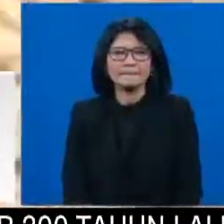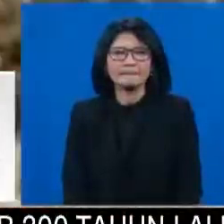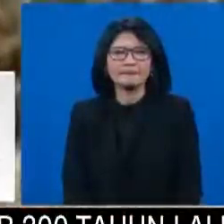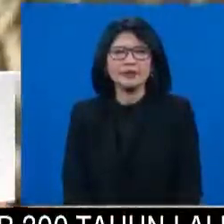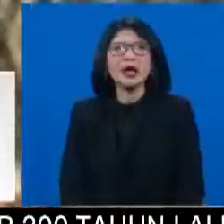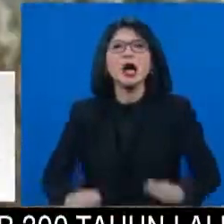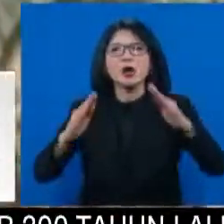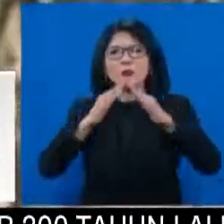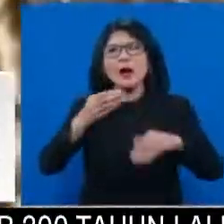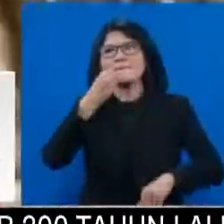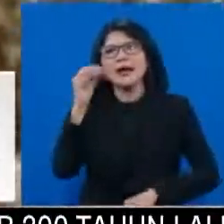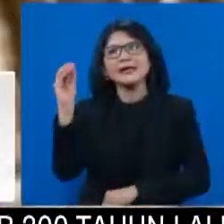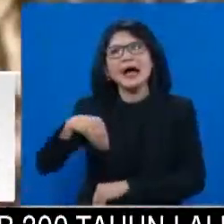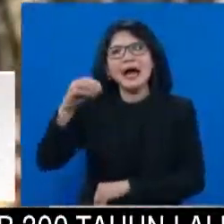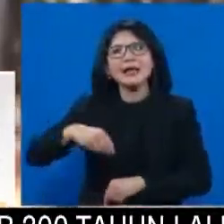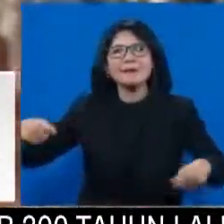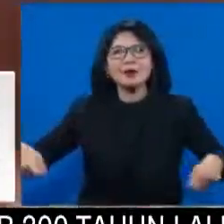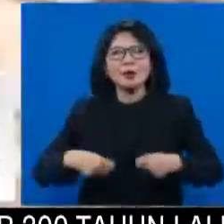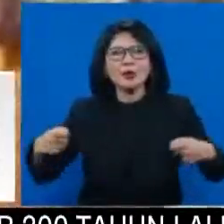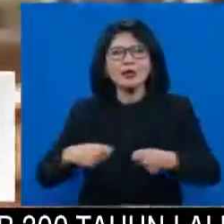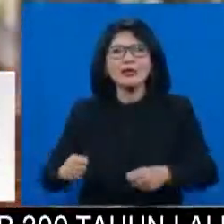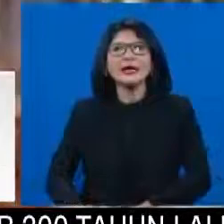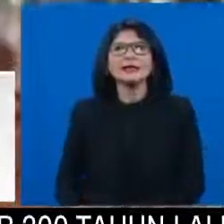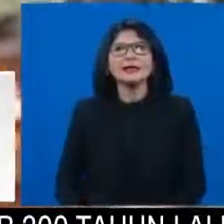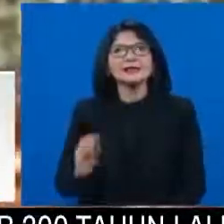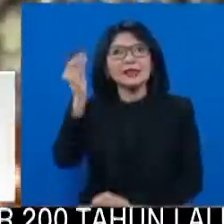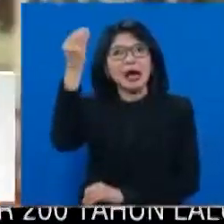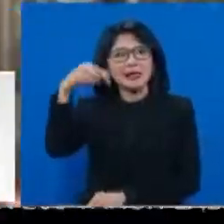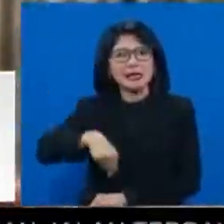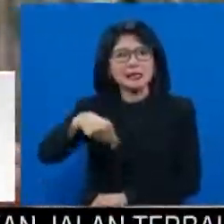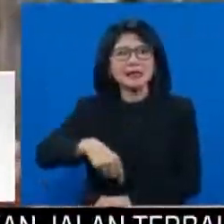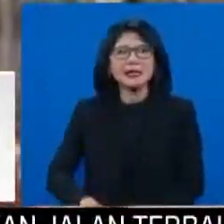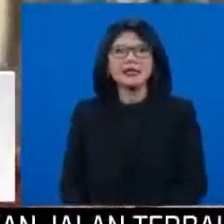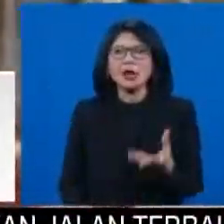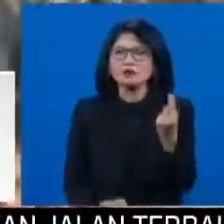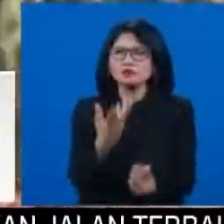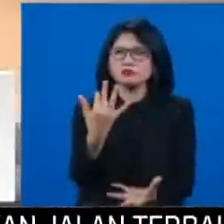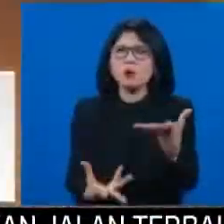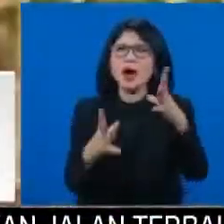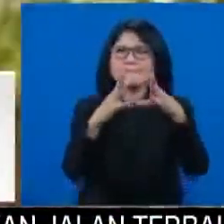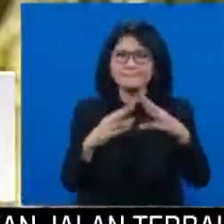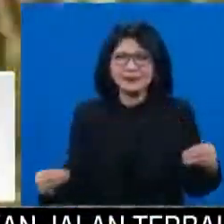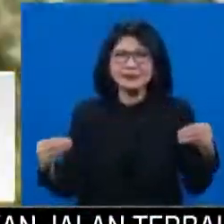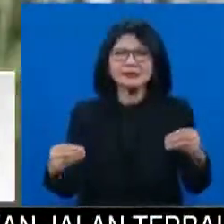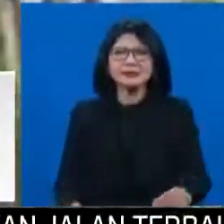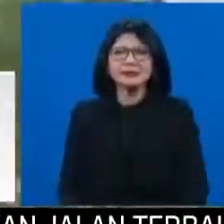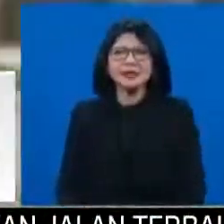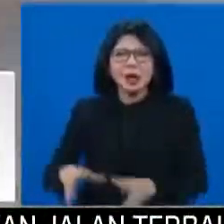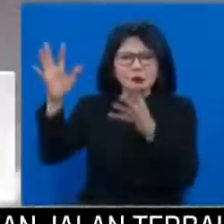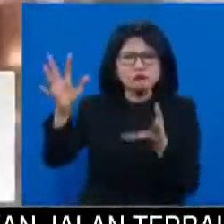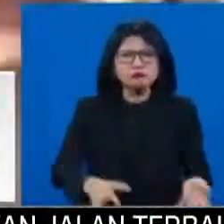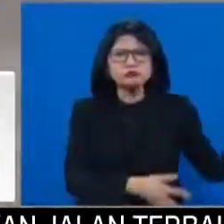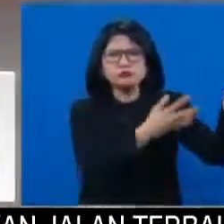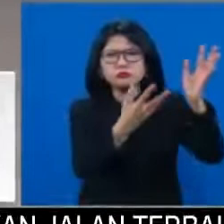Sebuah rumah makan ayam goreng di Jalan Senayan, Rawabarat, Kebayoran Baru, Jakarta Selatan ludes terbakar Kamis pagi. Kencangnya angin